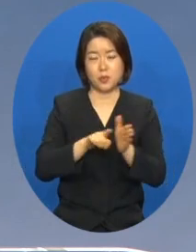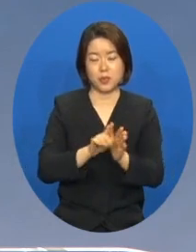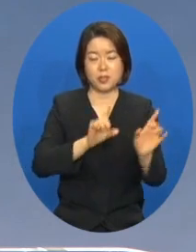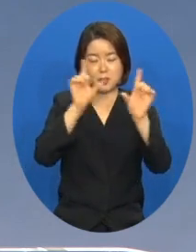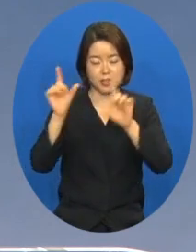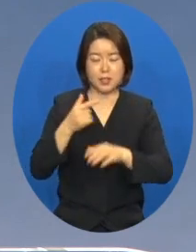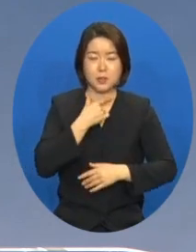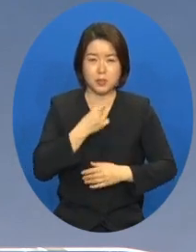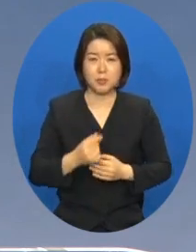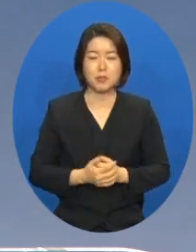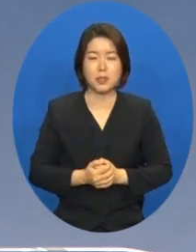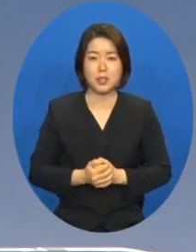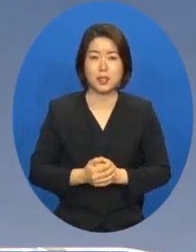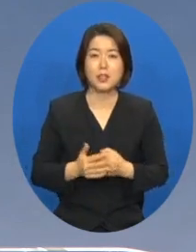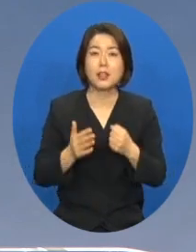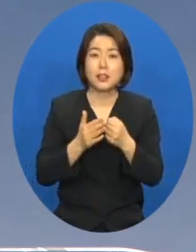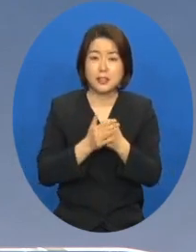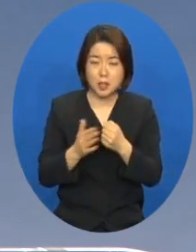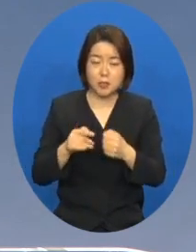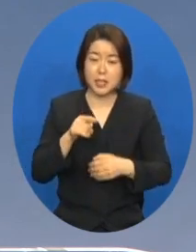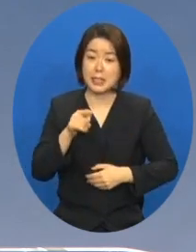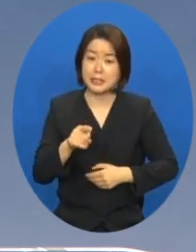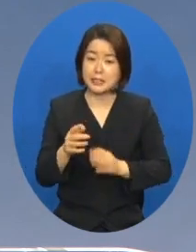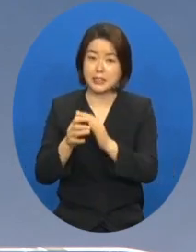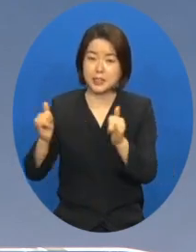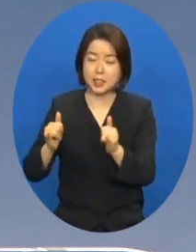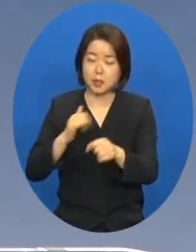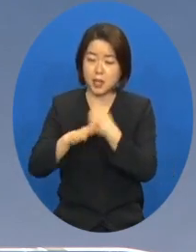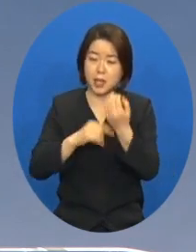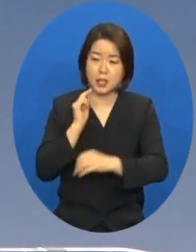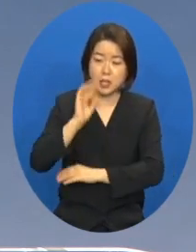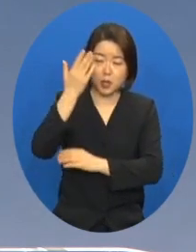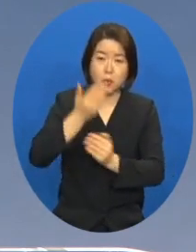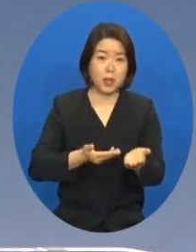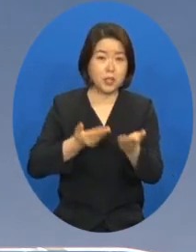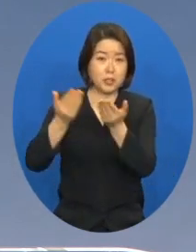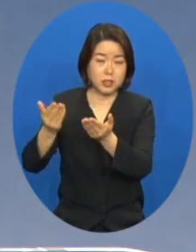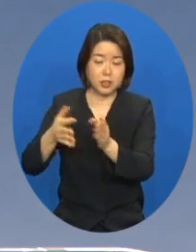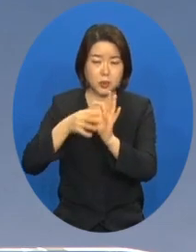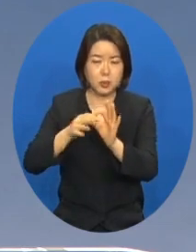살겠습니다. 그래서 그 사람들이 하나님께 영광을 돌리게